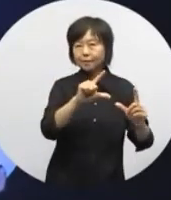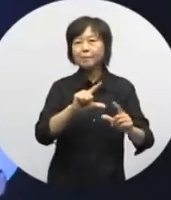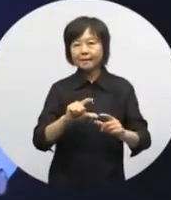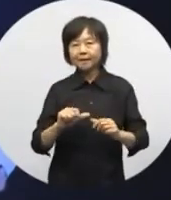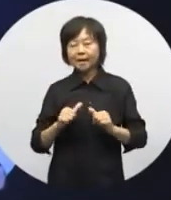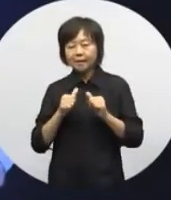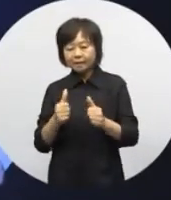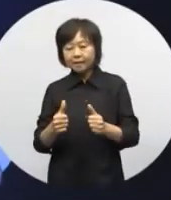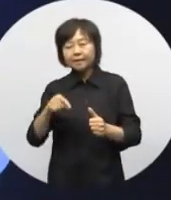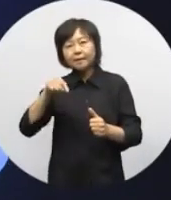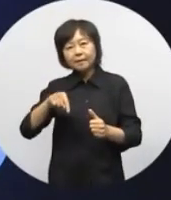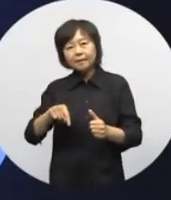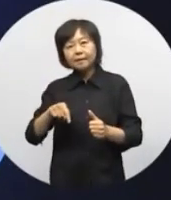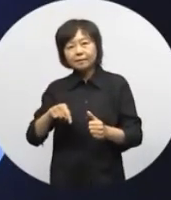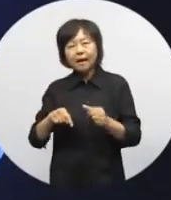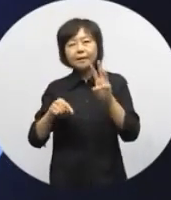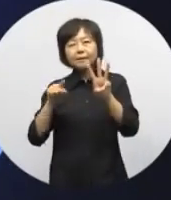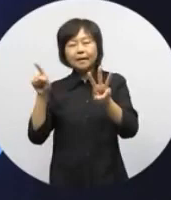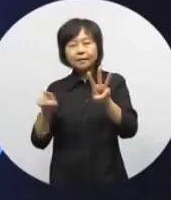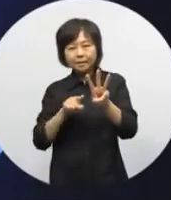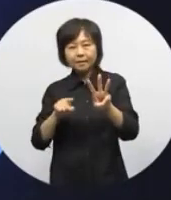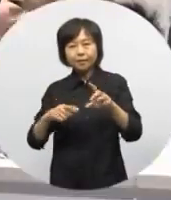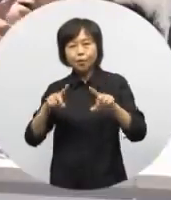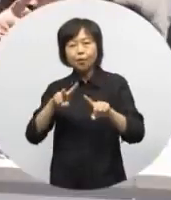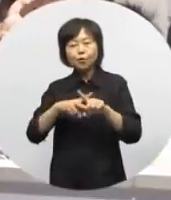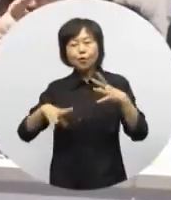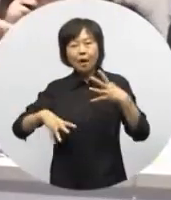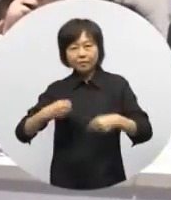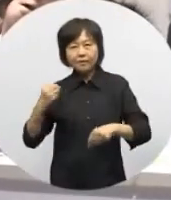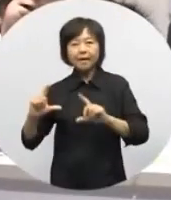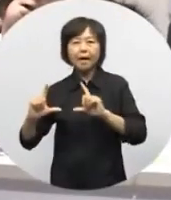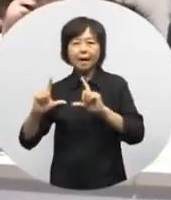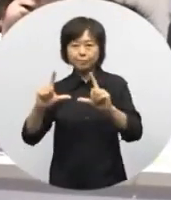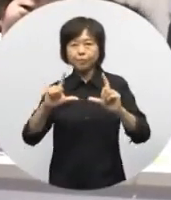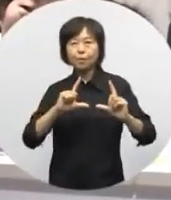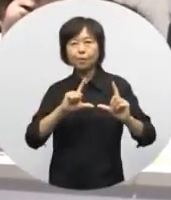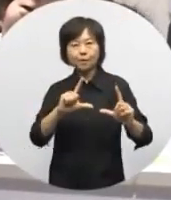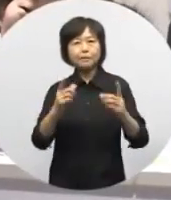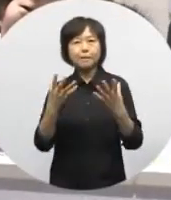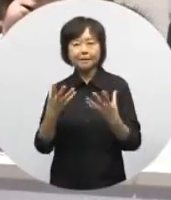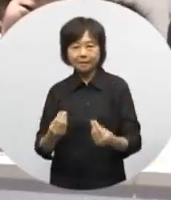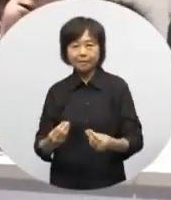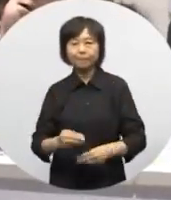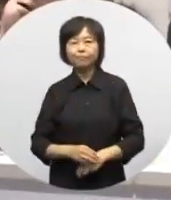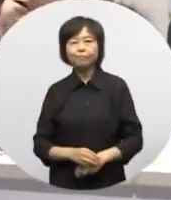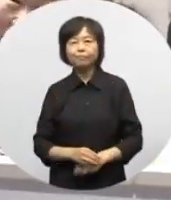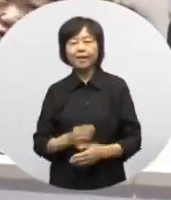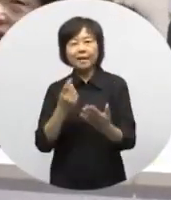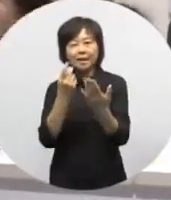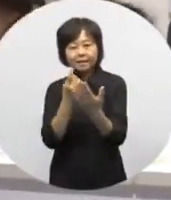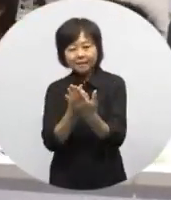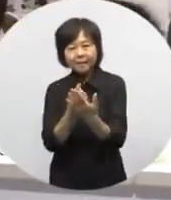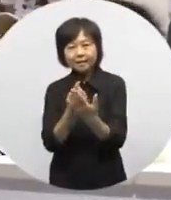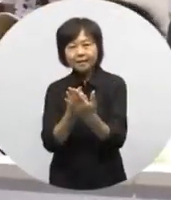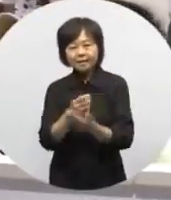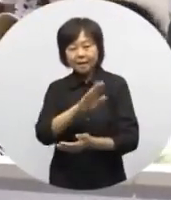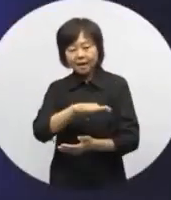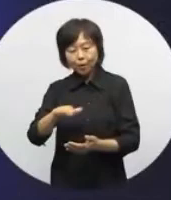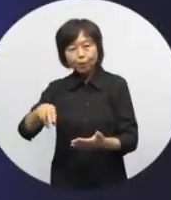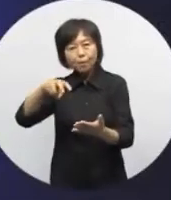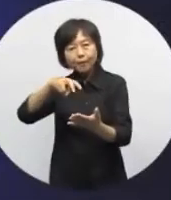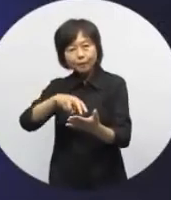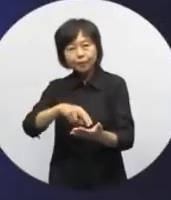茅ヶ崎からは3名の小学生が発表を行いました。 参加した子どもたちにと